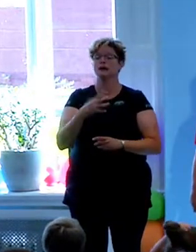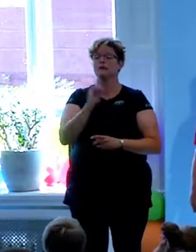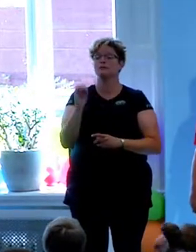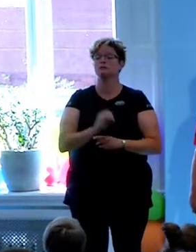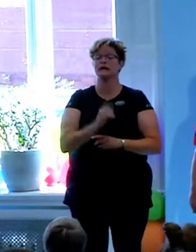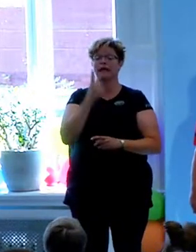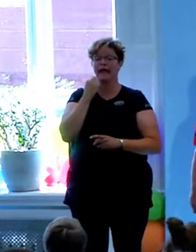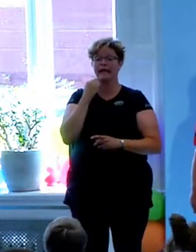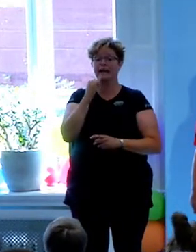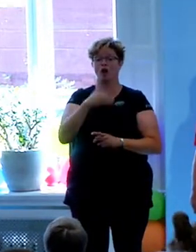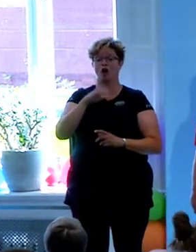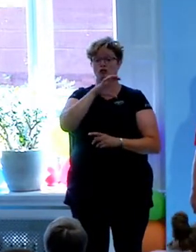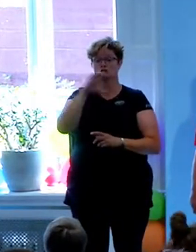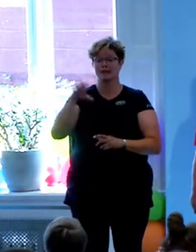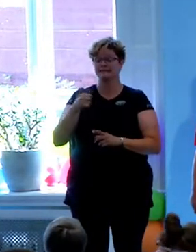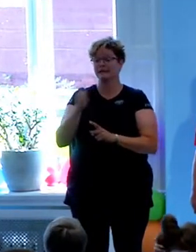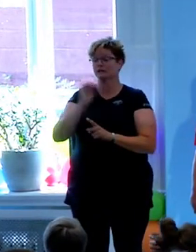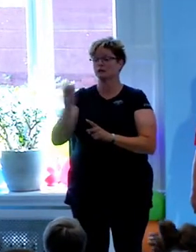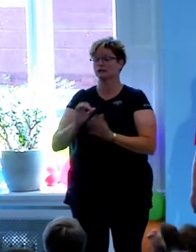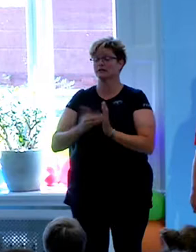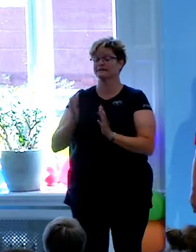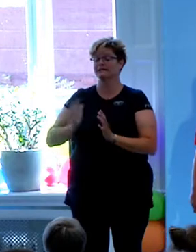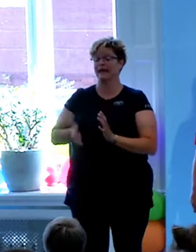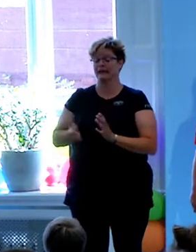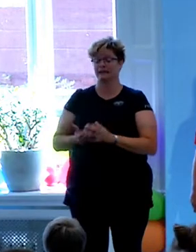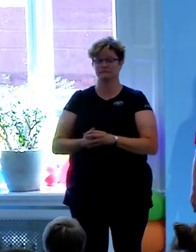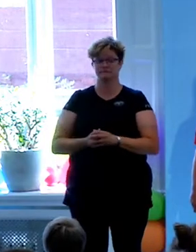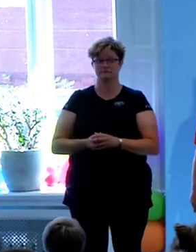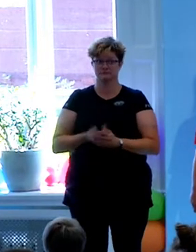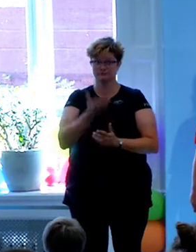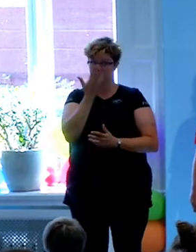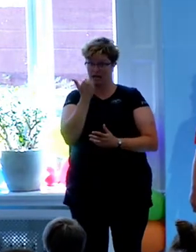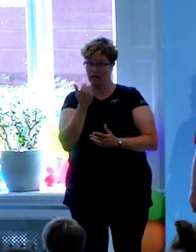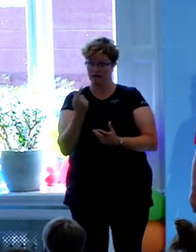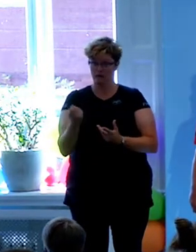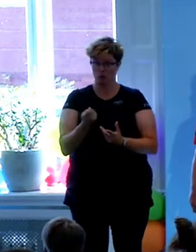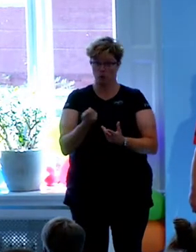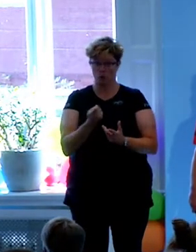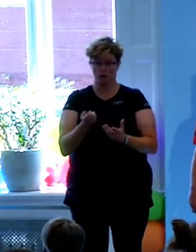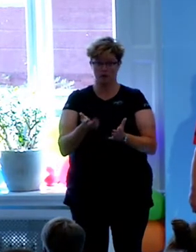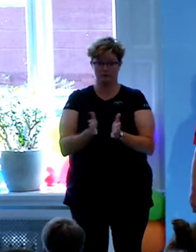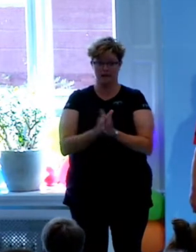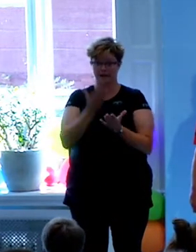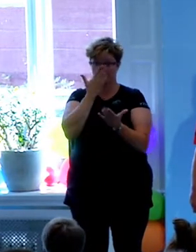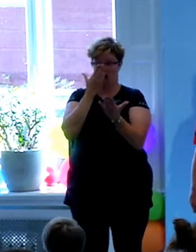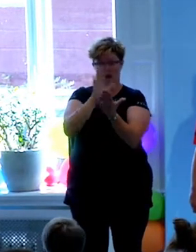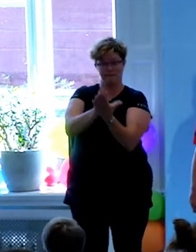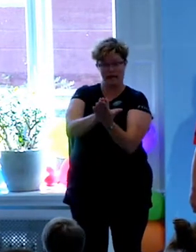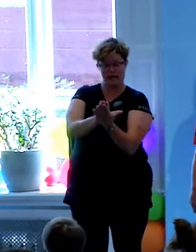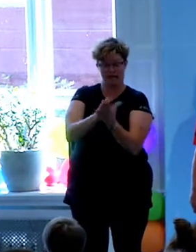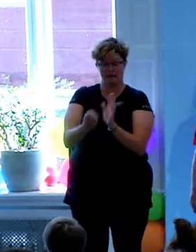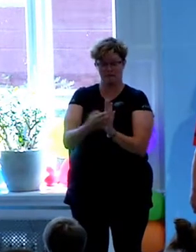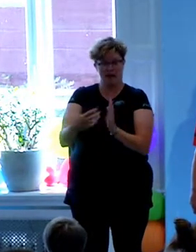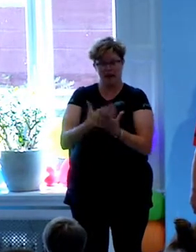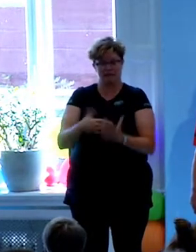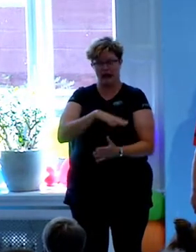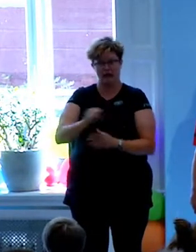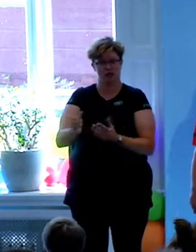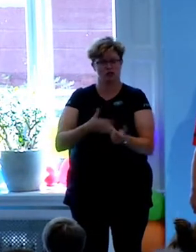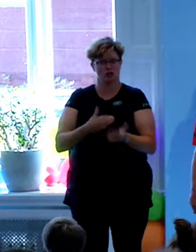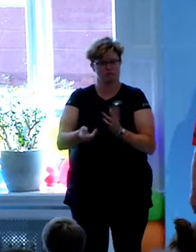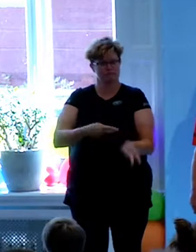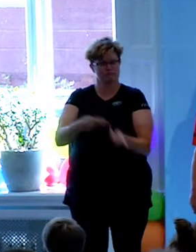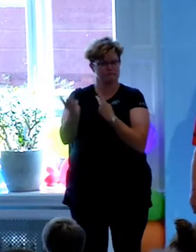killarna i högstadiet gör det. 6% av tjejerna gör det. Kan det vara någonting när det gäller förebilder som gör att inte alla gör det